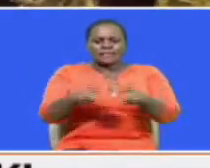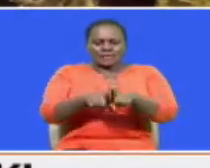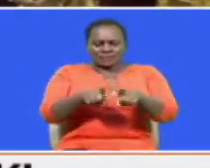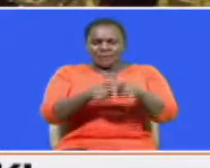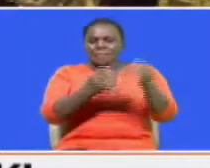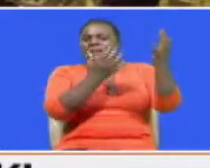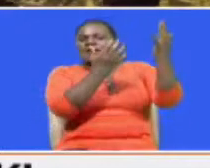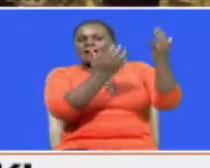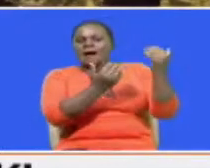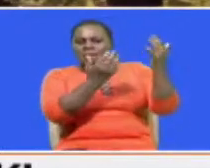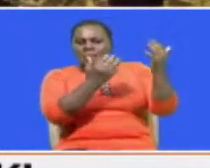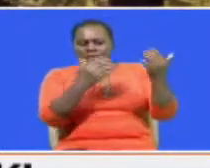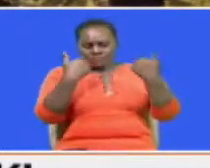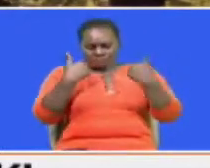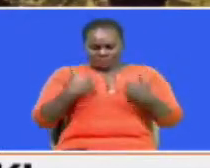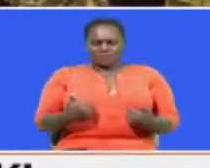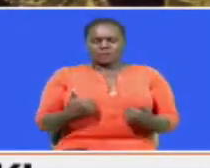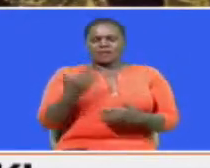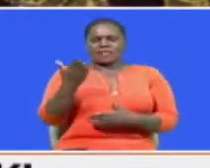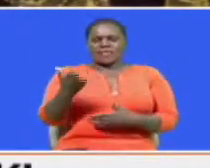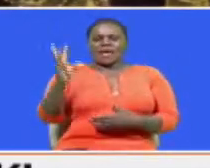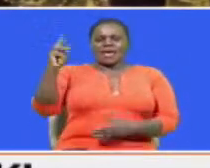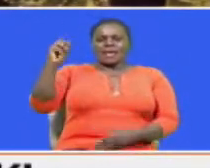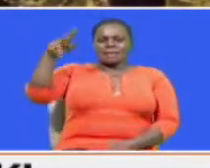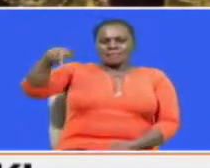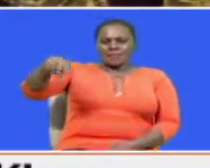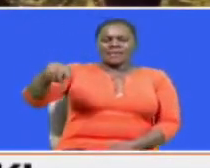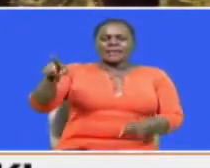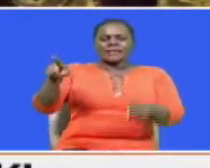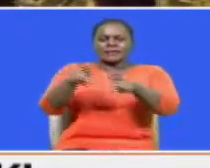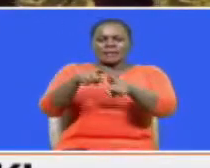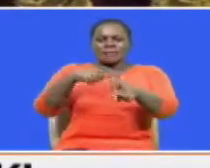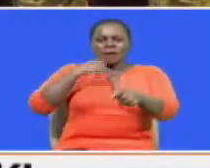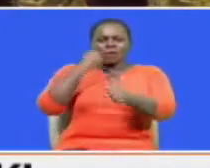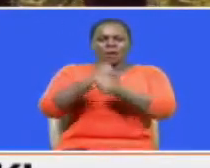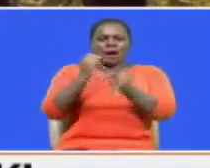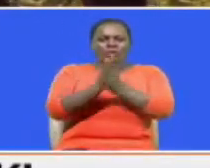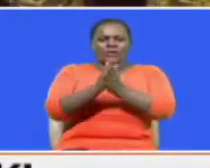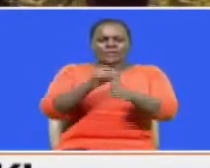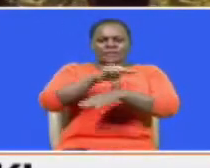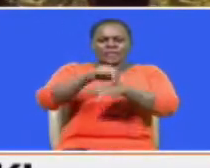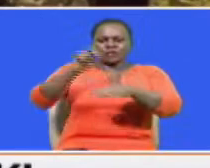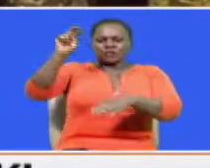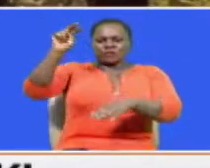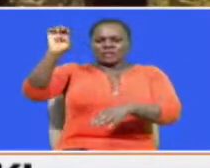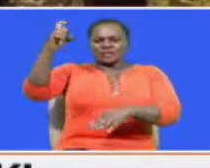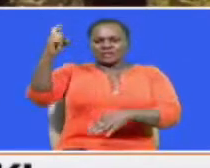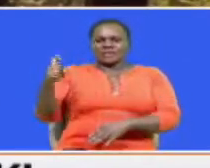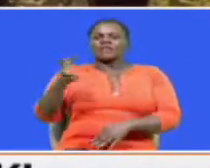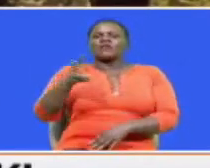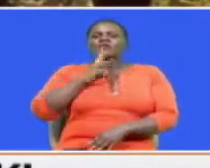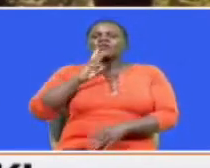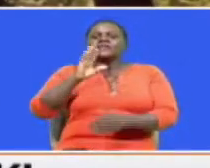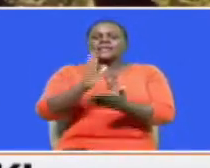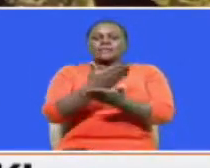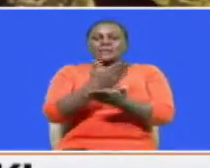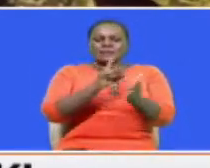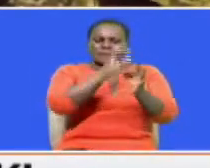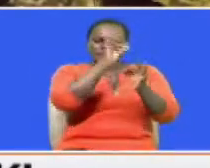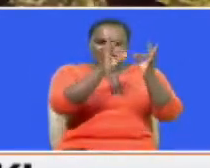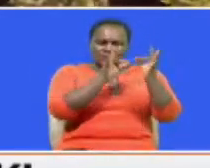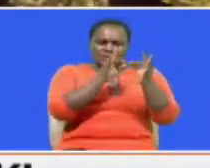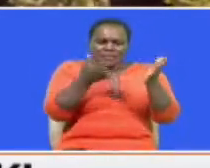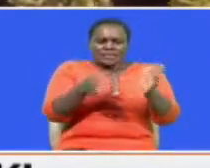kwa pipeline. Mimi pia nikiwa mbunge na pia nikifanya kazi na National Executive Water Department specifically,